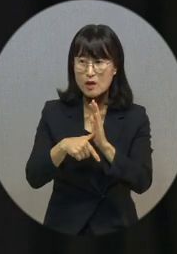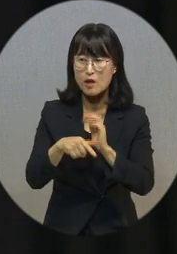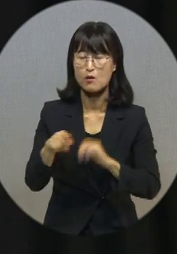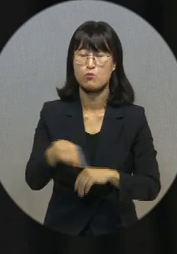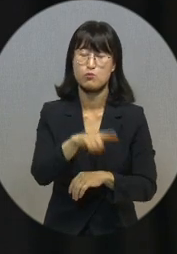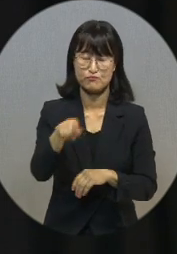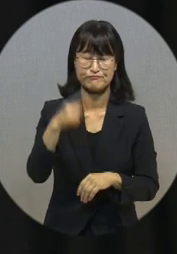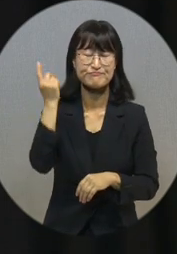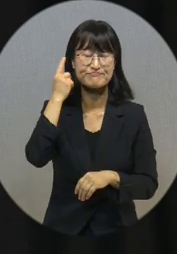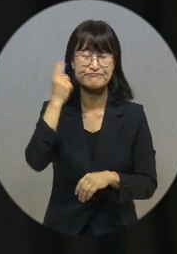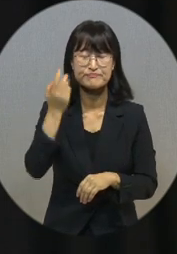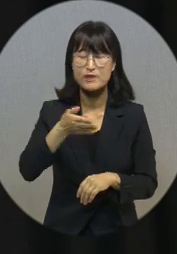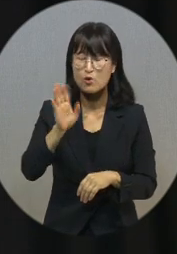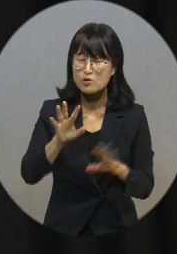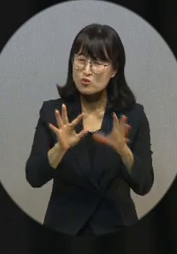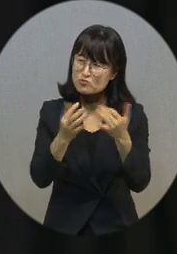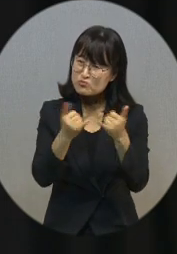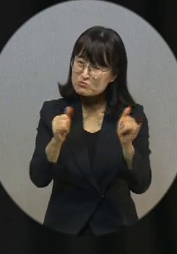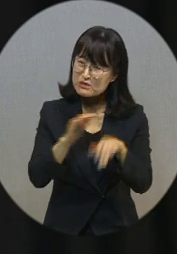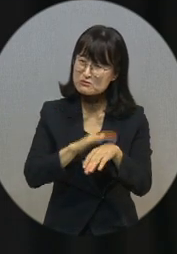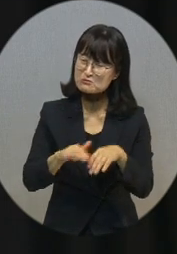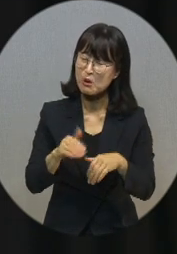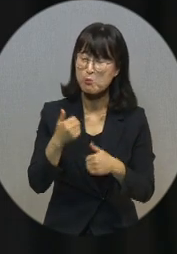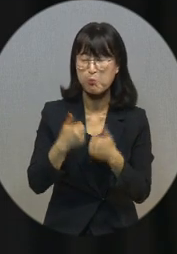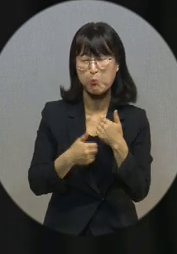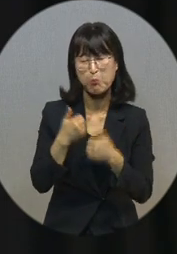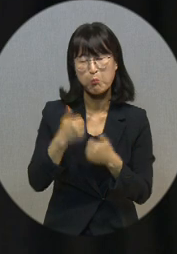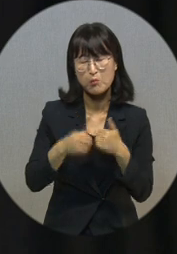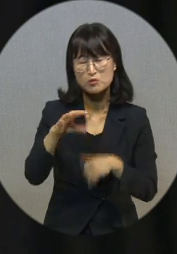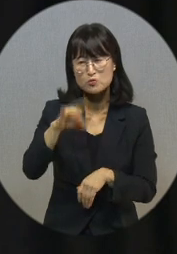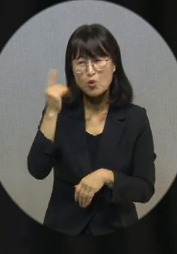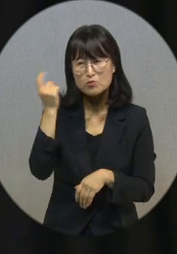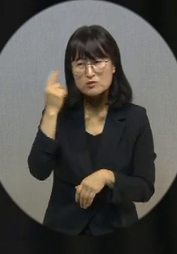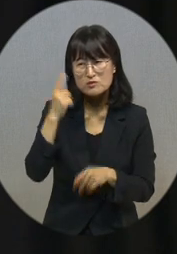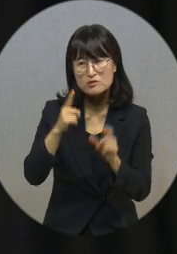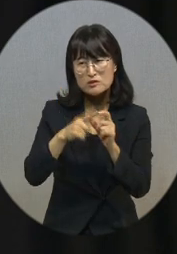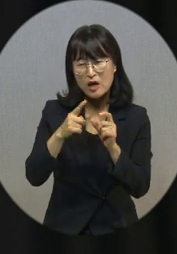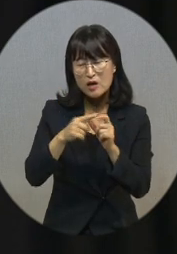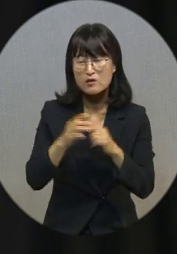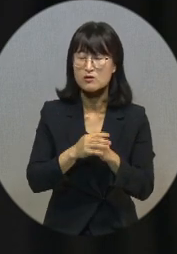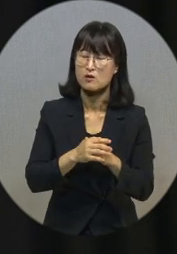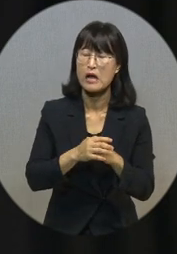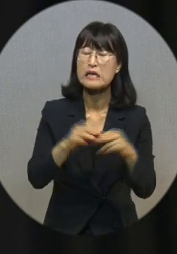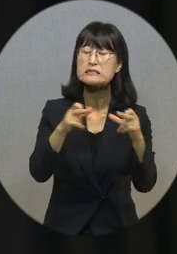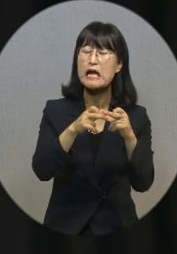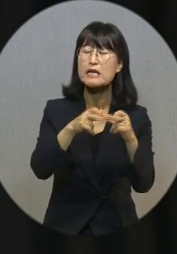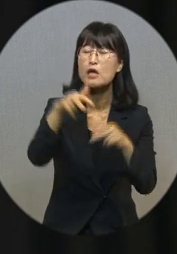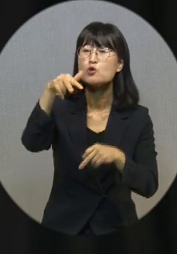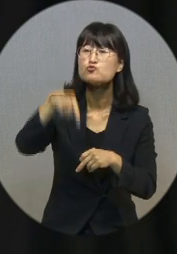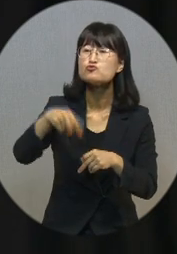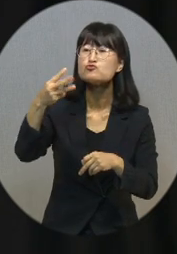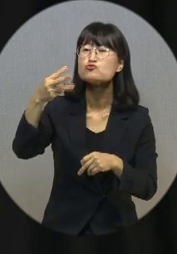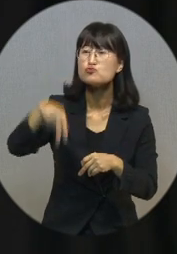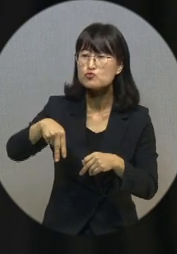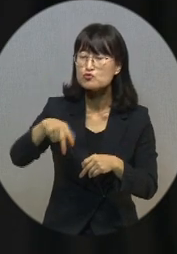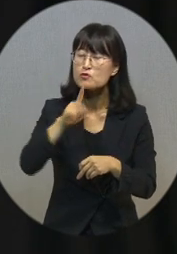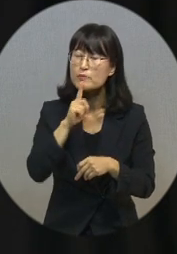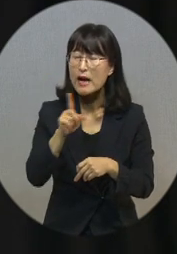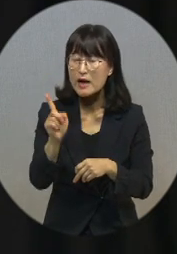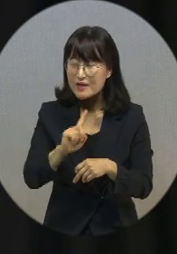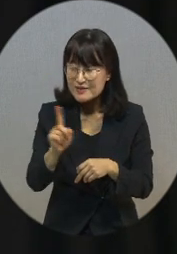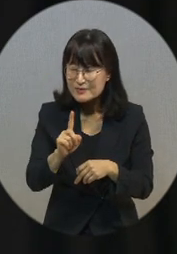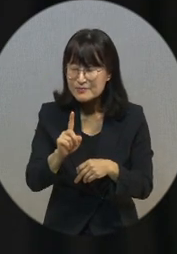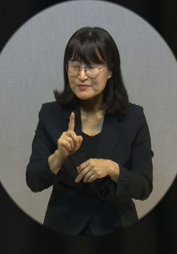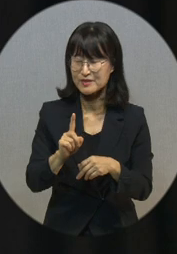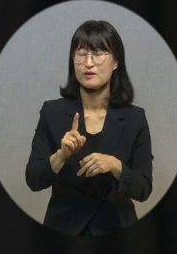의원님들한테는 좀 생소할 수 있습니다. 그렇죠. 네. 네. 그냥 간단히 말씀드리면 정책 초기부터 네, 장애의